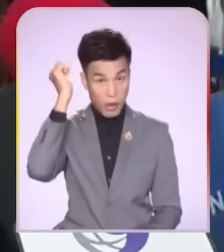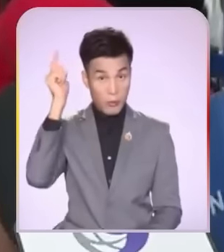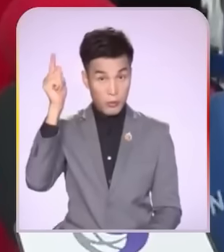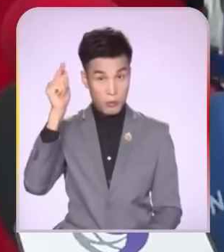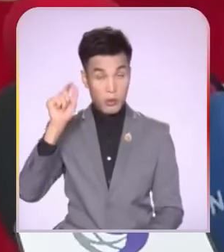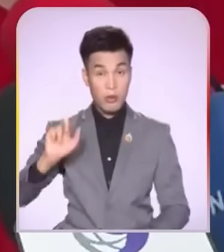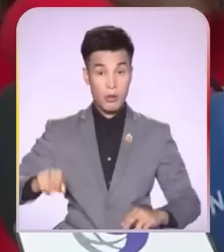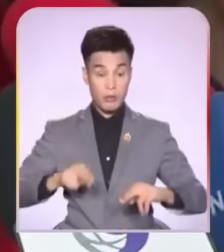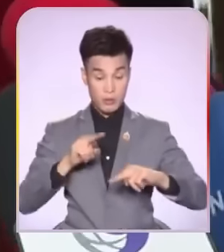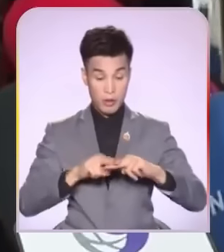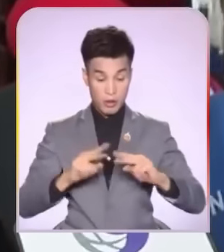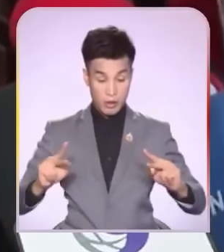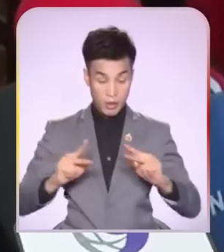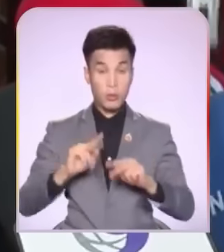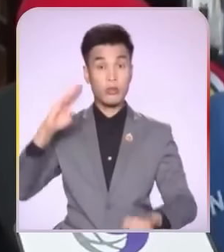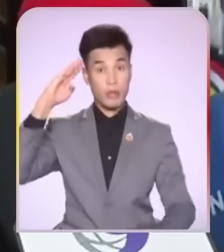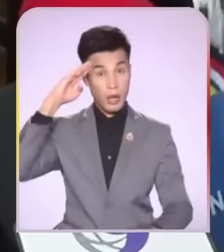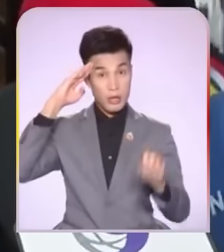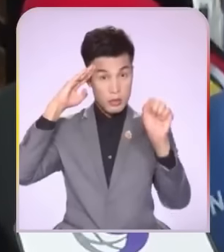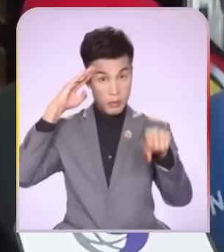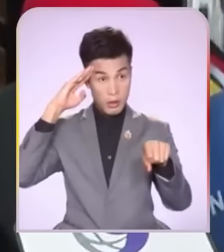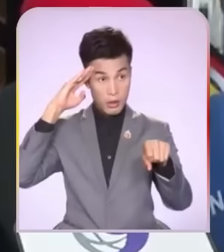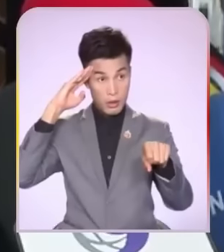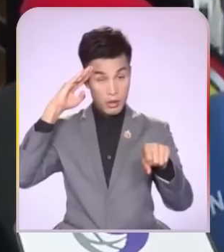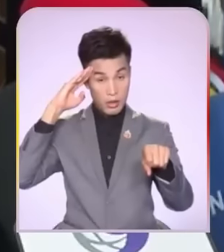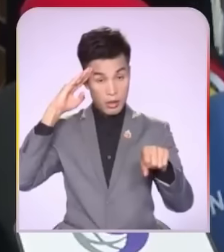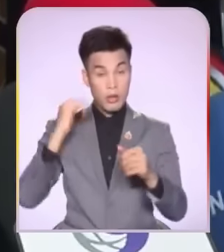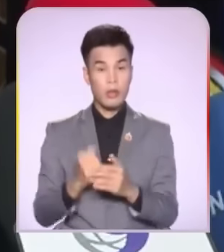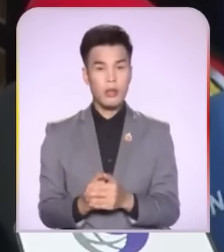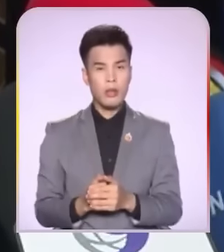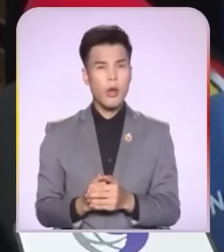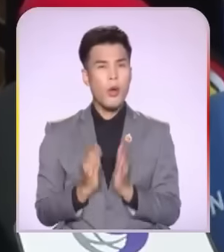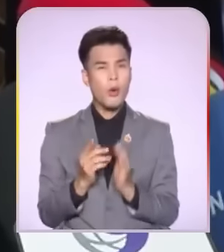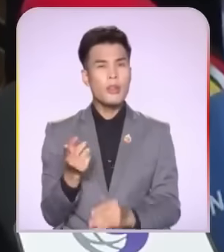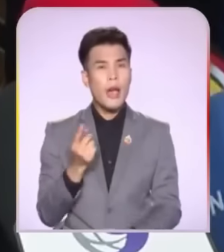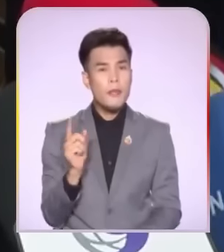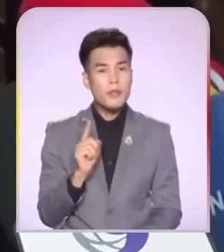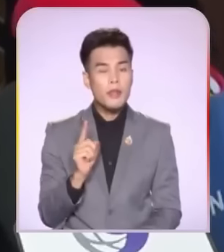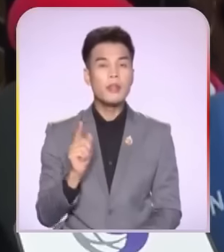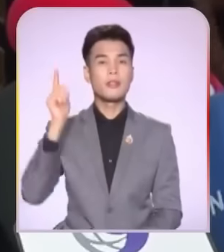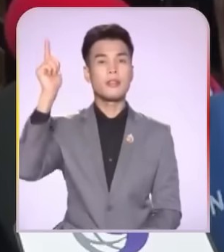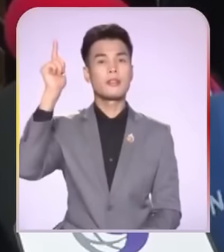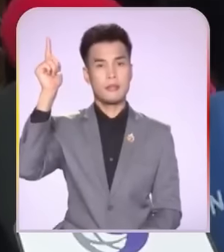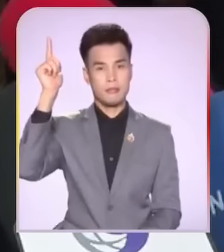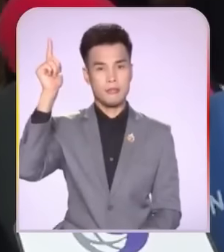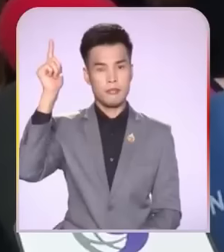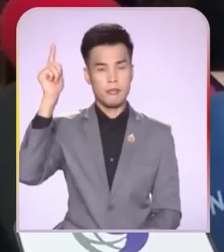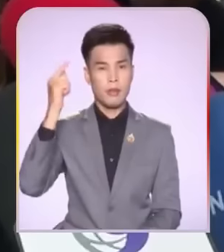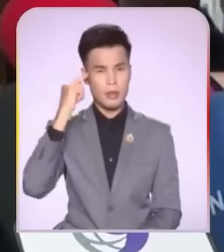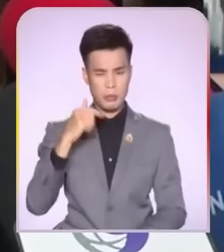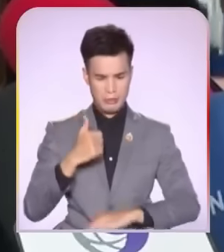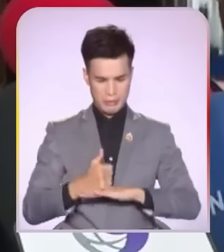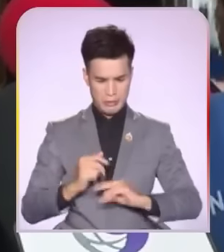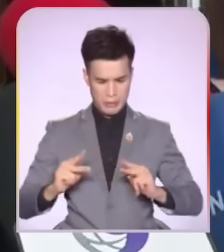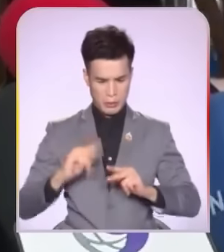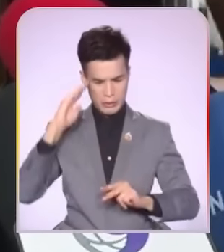านั่งควบรัฐมนตรีว่าการกระทรวงกลาโหมด้วยหรือเปล่าคนที่ไปถูกถามเนี่ยก็คือคุณทักษิณค่ะบอกว่าคงไม่ควบหรอกน